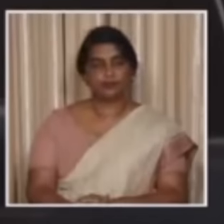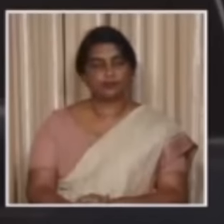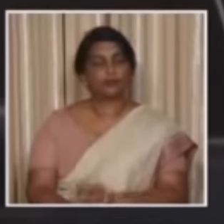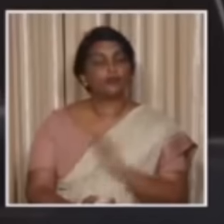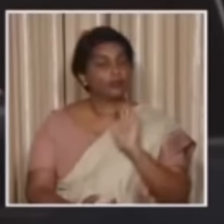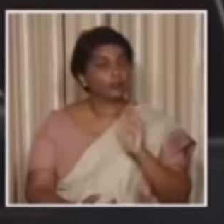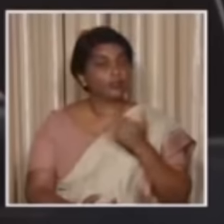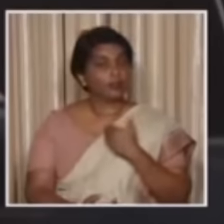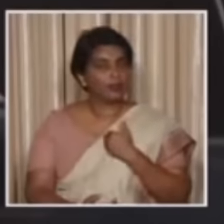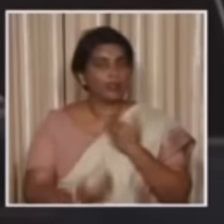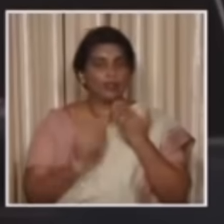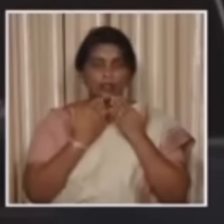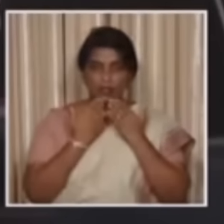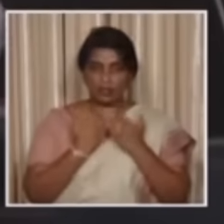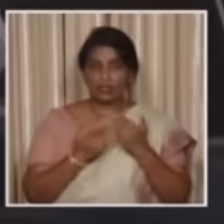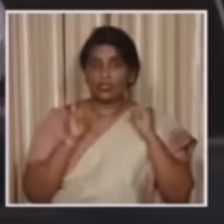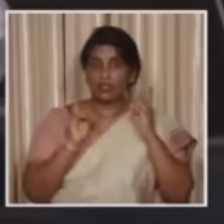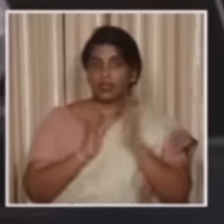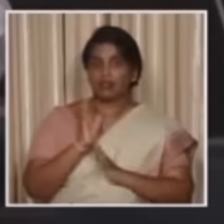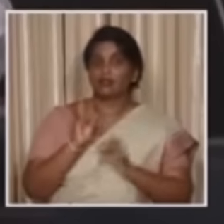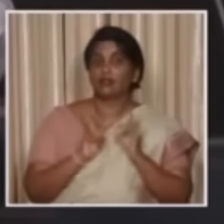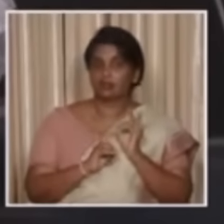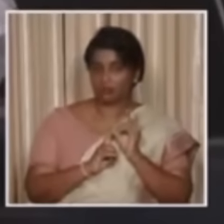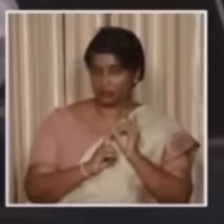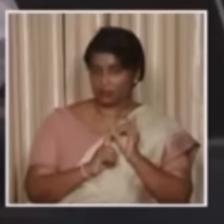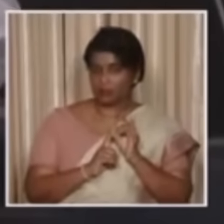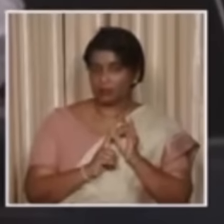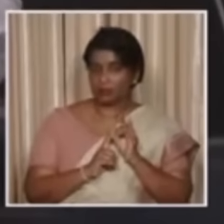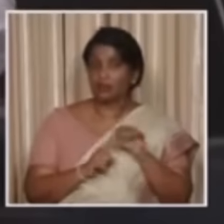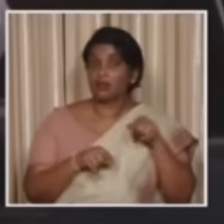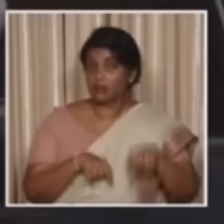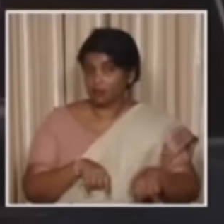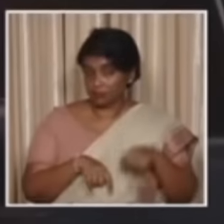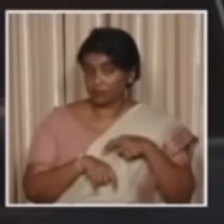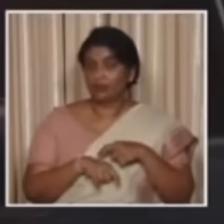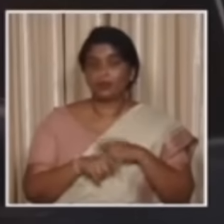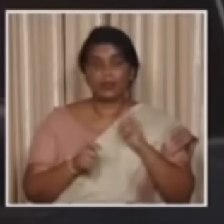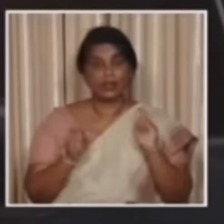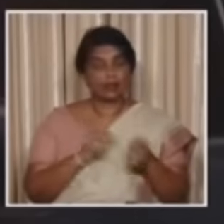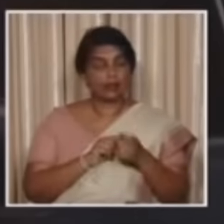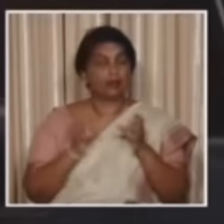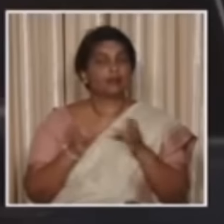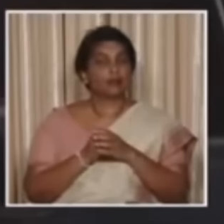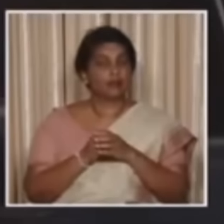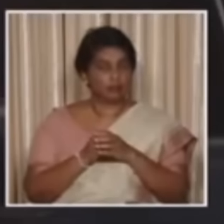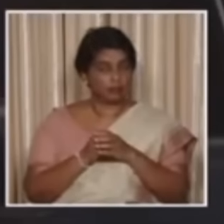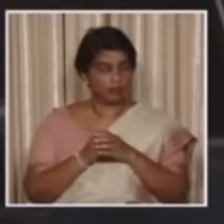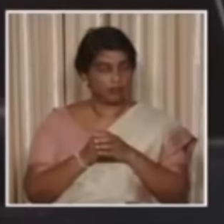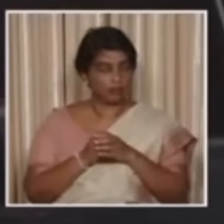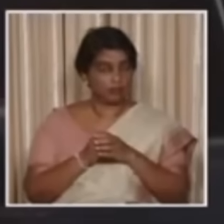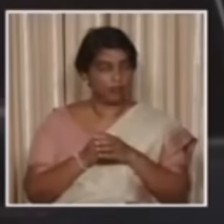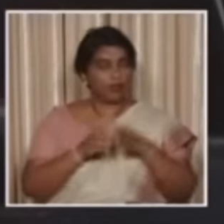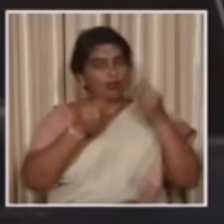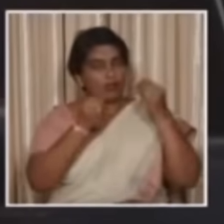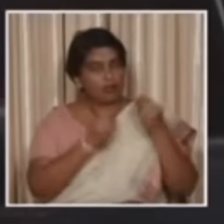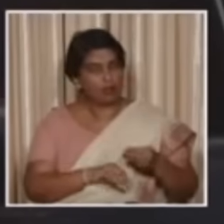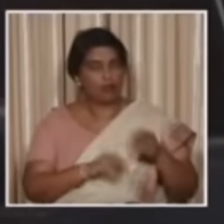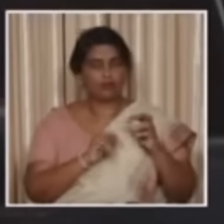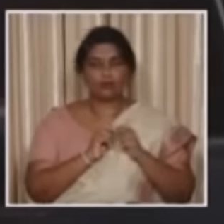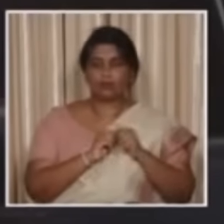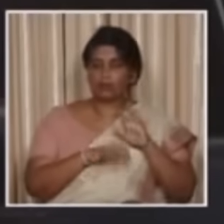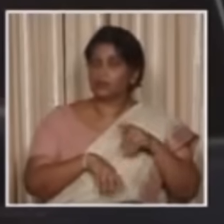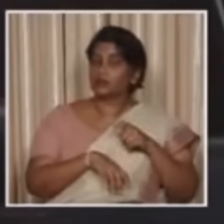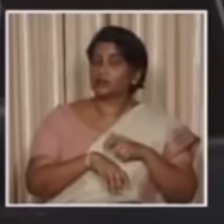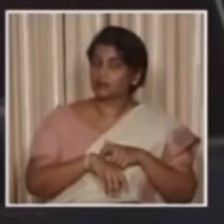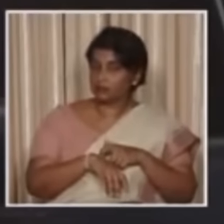मम स्तुतिवंत क्रीडा यमतिवरयाट मे वेलावे क्रिकेट खंडायम पराजित तत्व पत्च्च